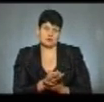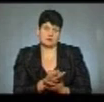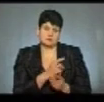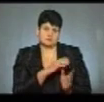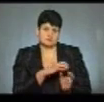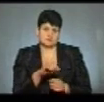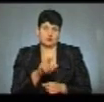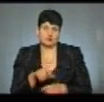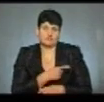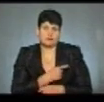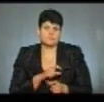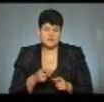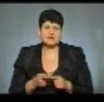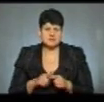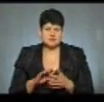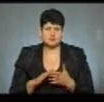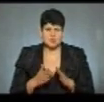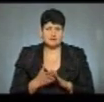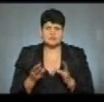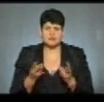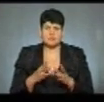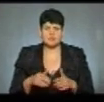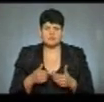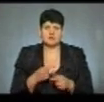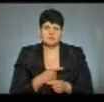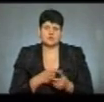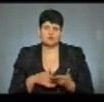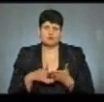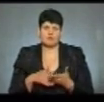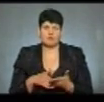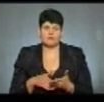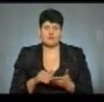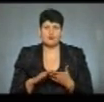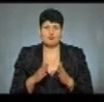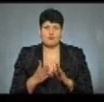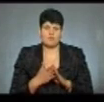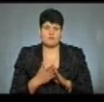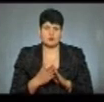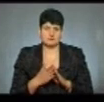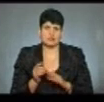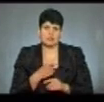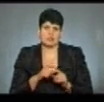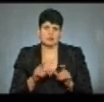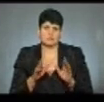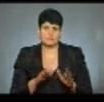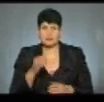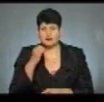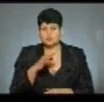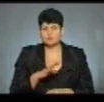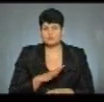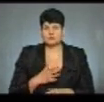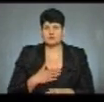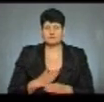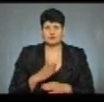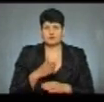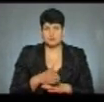заклад. Тому що в таких багатьох ситуаціях треба все ж таки надавати медичну допомогу в умовах стаціонару. Дуже вам дякую, що були гостею